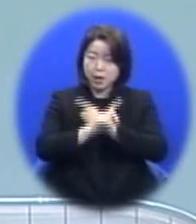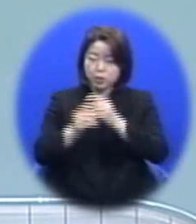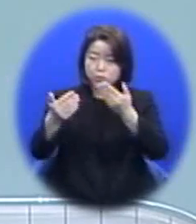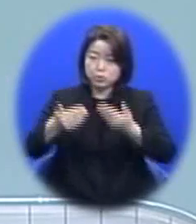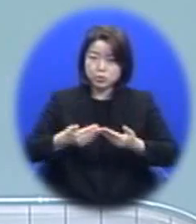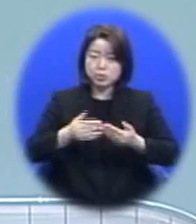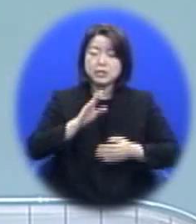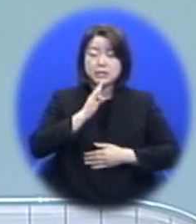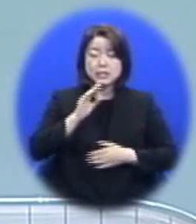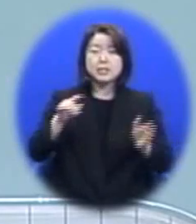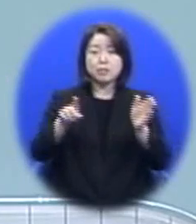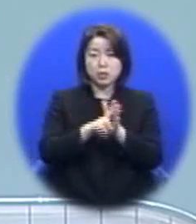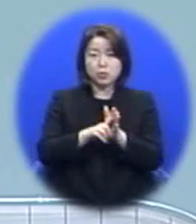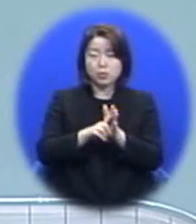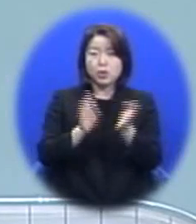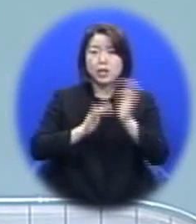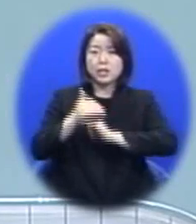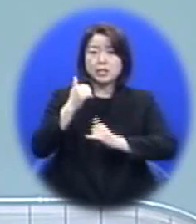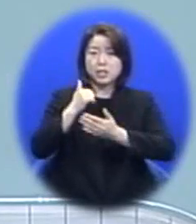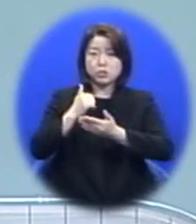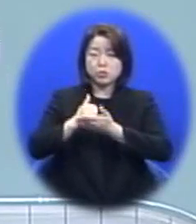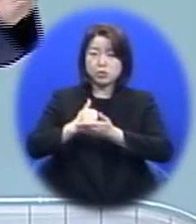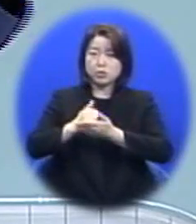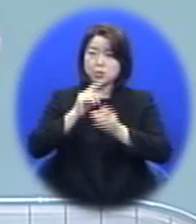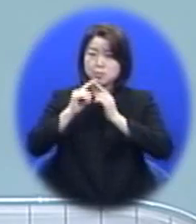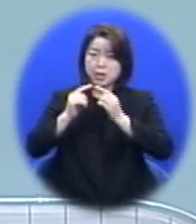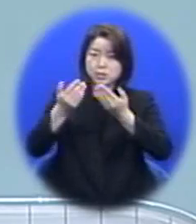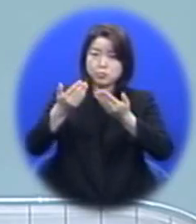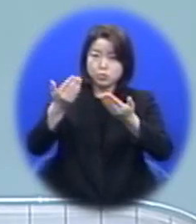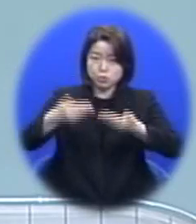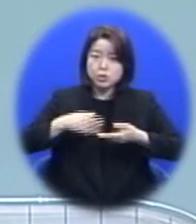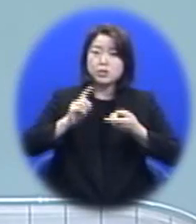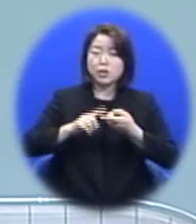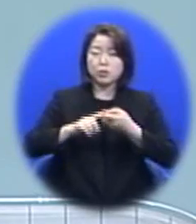믿고 예수님께서 하라는 대로 그냥 순종만 하는 겁니다.